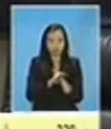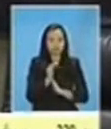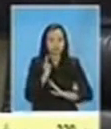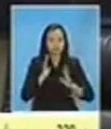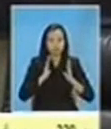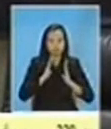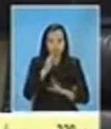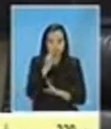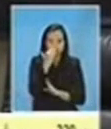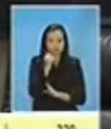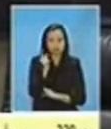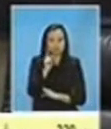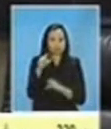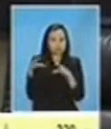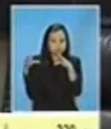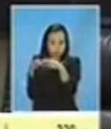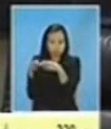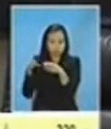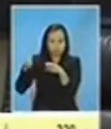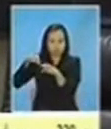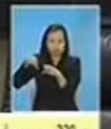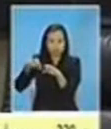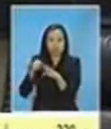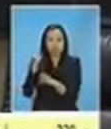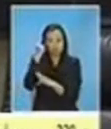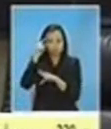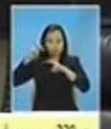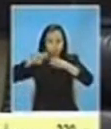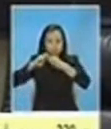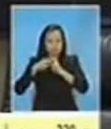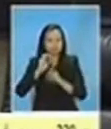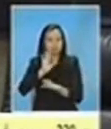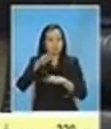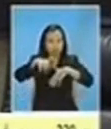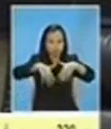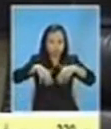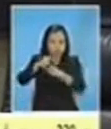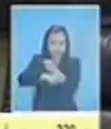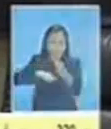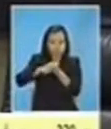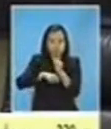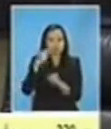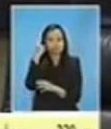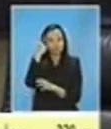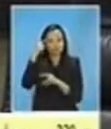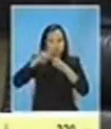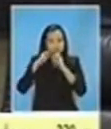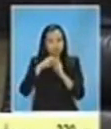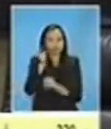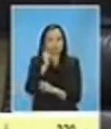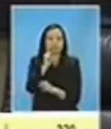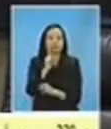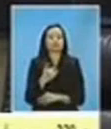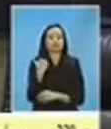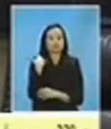อปปชไปแล้วนะว่าไหนว่าไม่เชื่อในเมื่อไม่ไปดูข้อมูลอ่ะของอคสกับอตกเนี่ยไปเดินดูด้วยกันไหมไปตรวจสต็อกพร้อมกัน เมื่อ